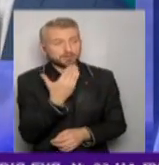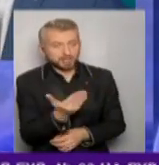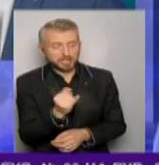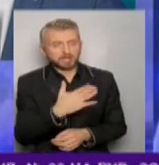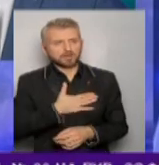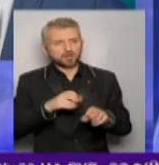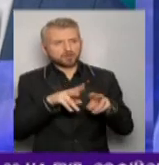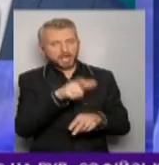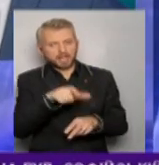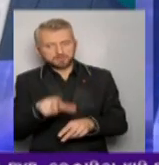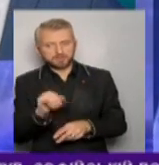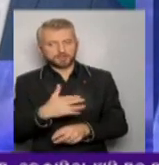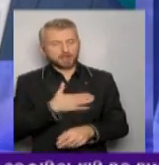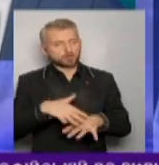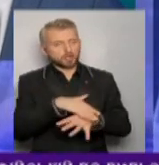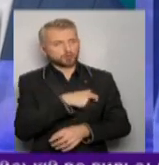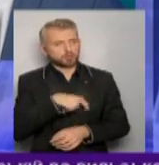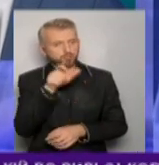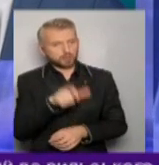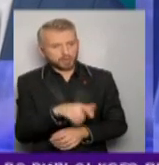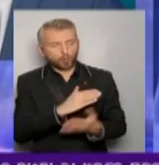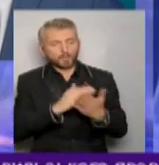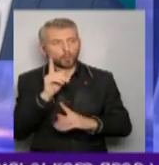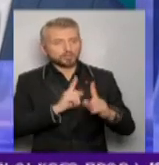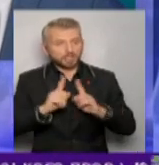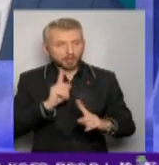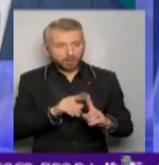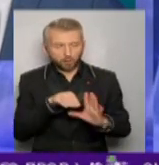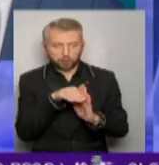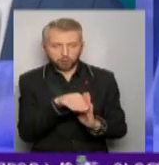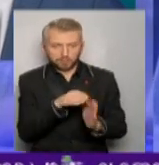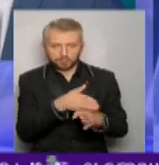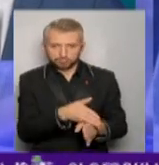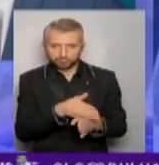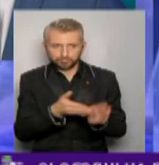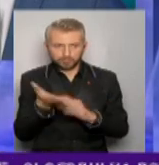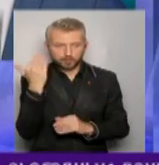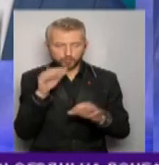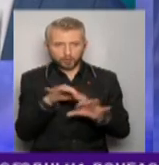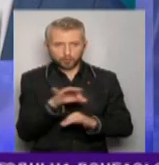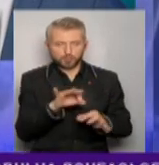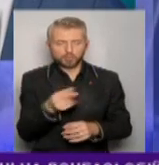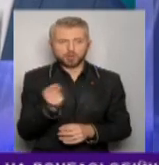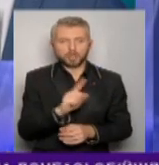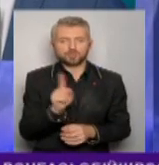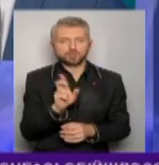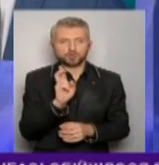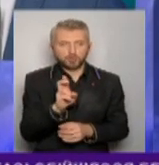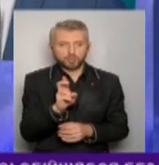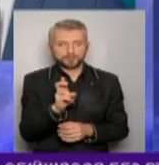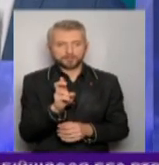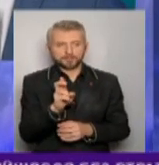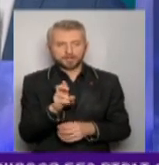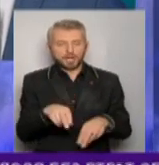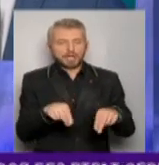наших експертів, і нашого народного депутата. У Верховній Раді лежить уже дуже довго законопроект про те, щоб обернути